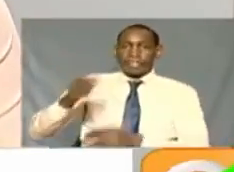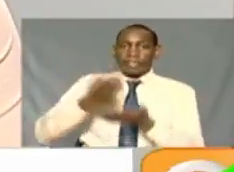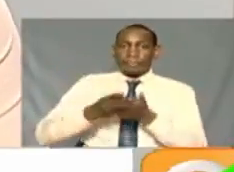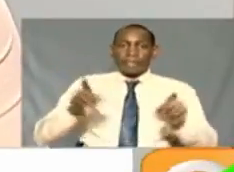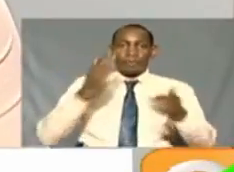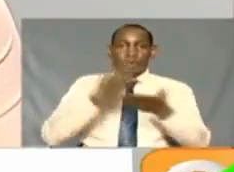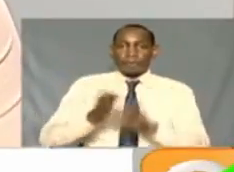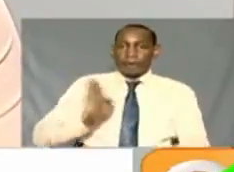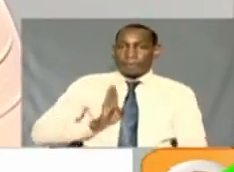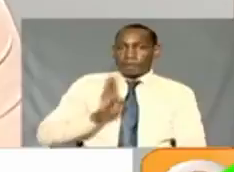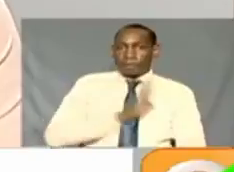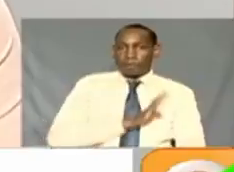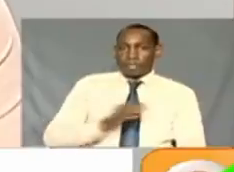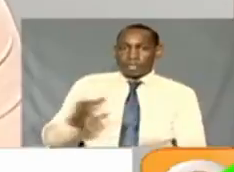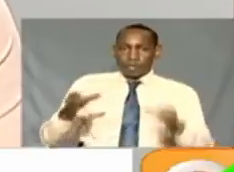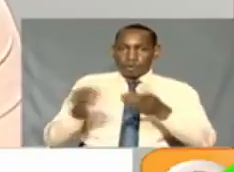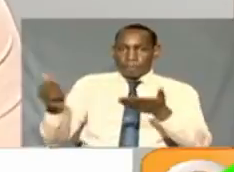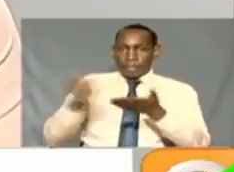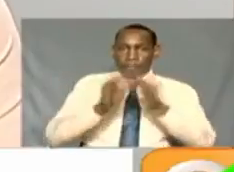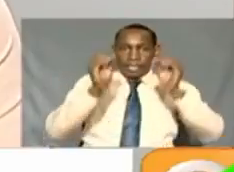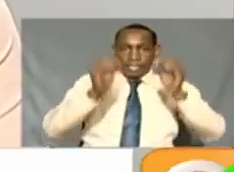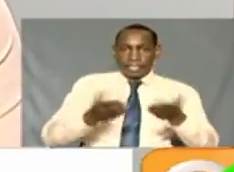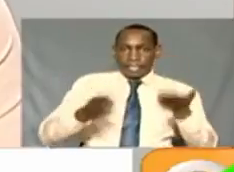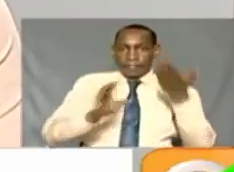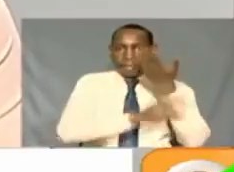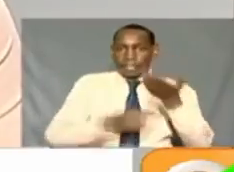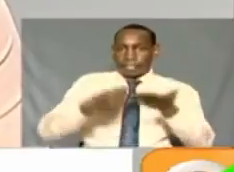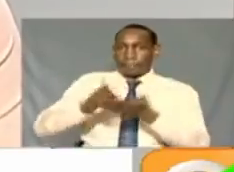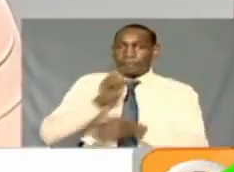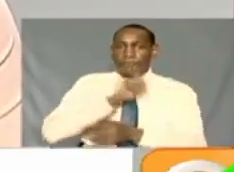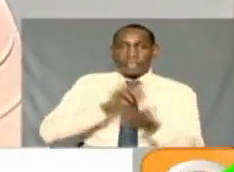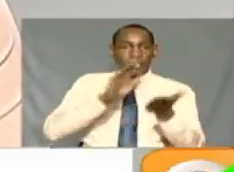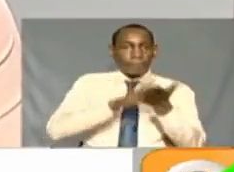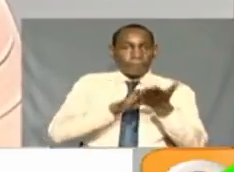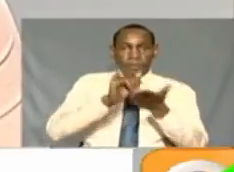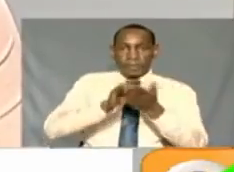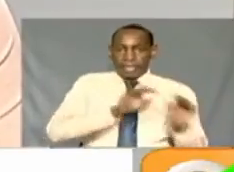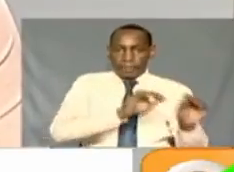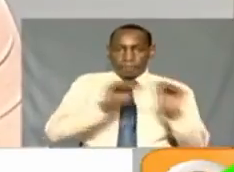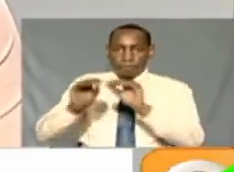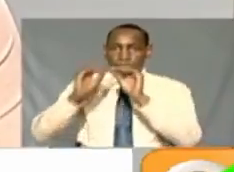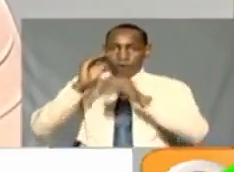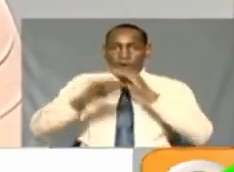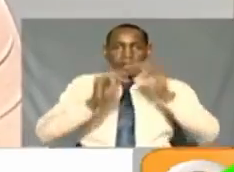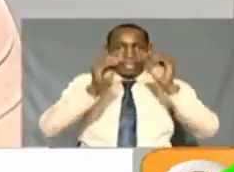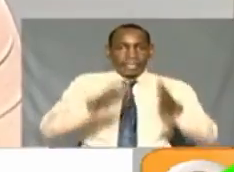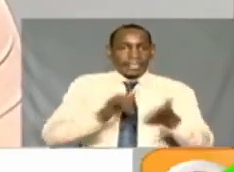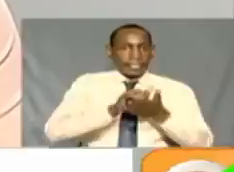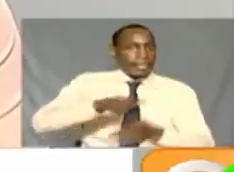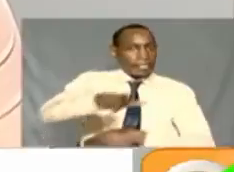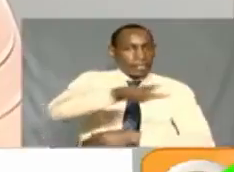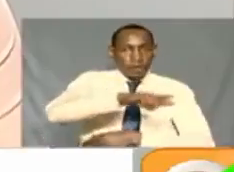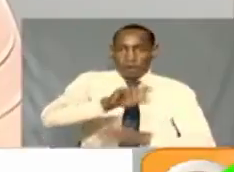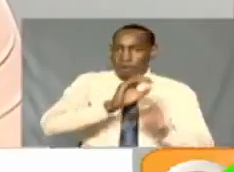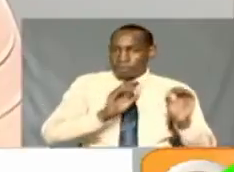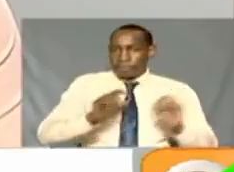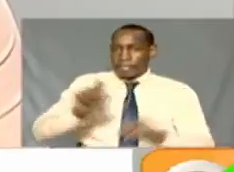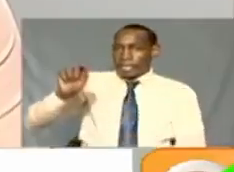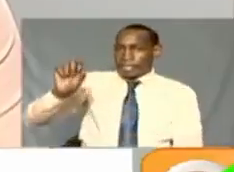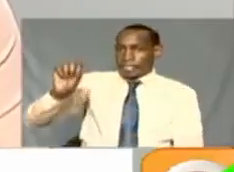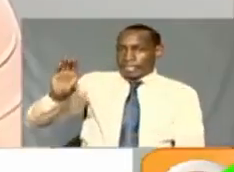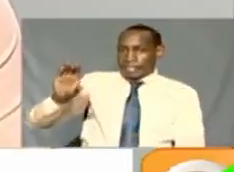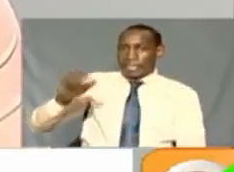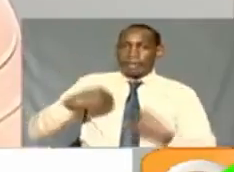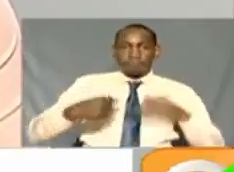kwamba bodi ya tume ya kuajiri walimu nchini imepitisha pendekezo la kuhamisha walimu wote ambao si wenyeji wa eneo hilo. TSC